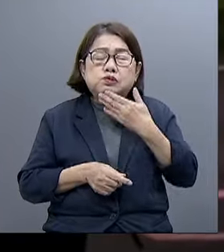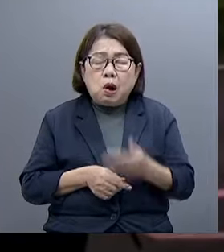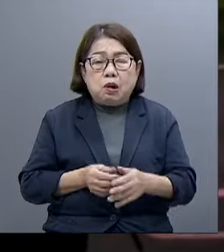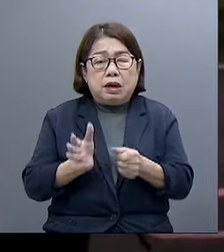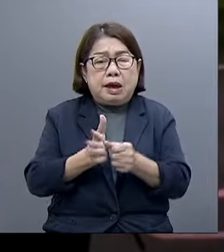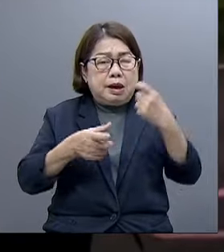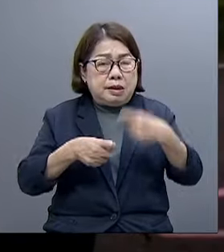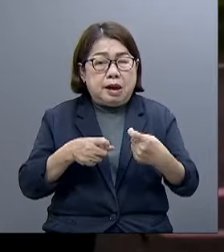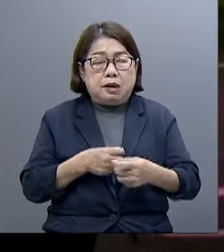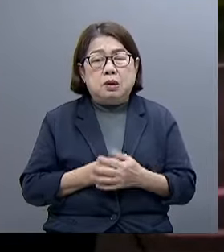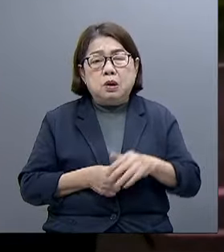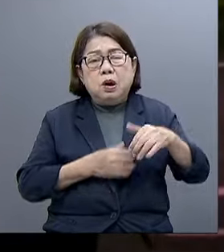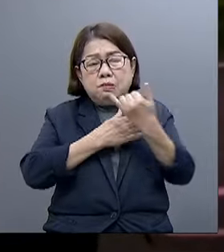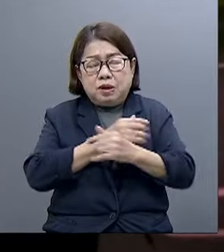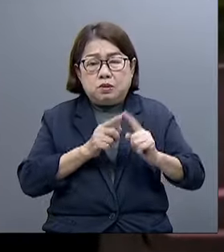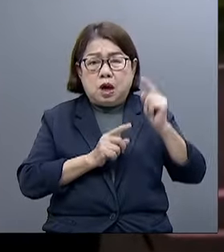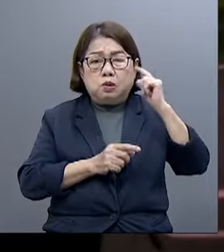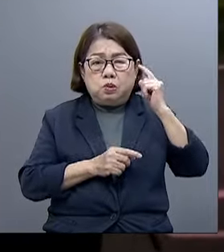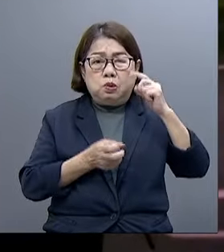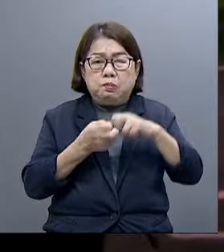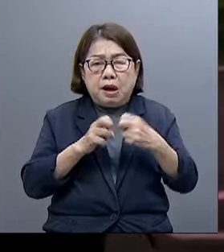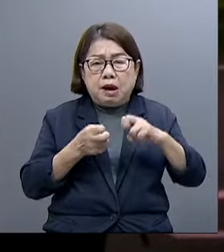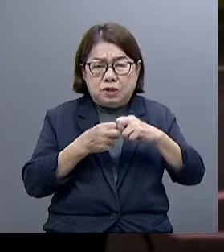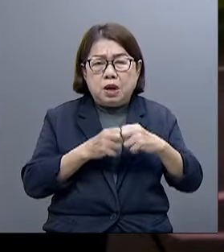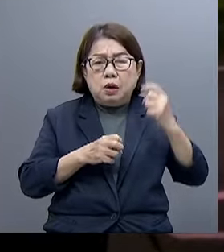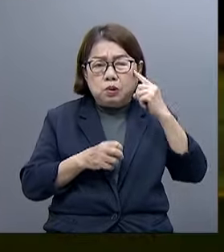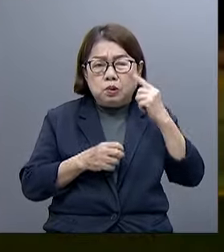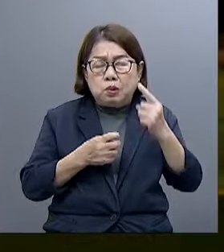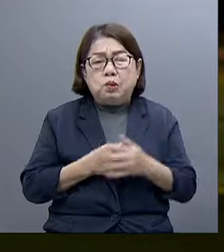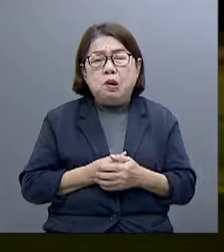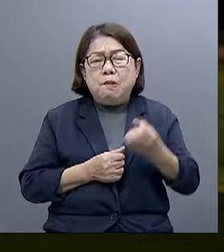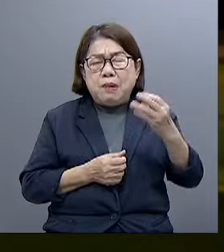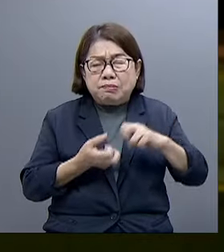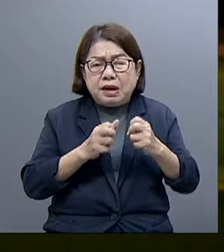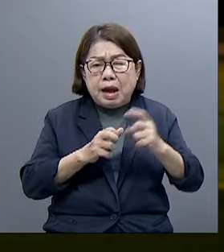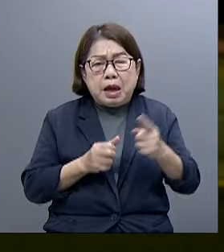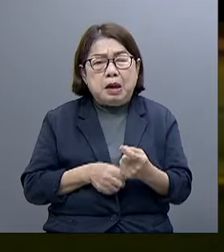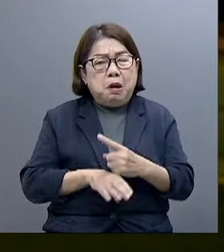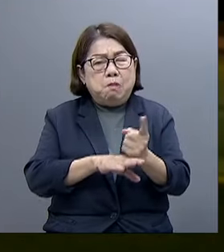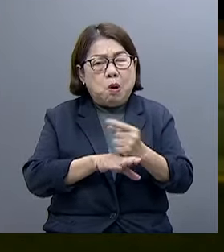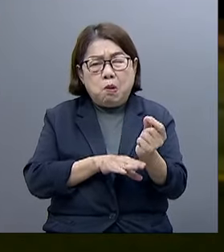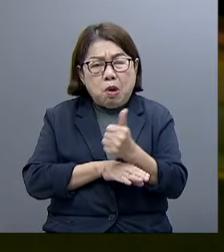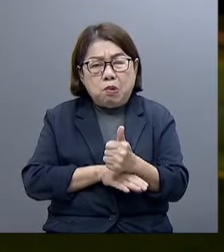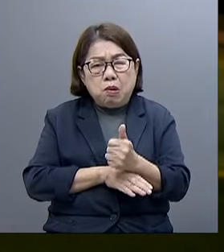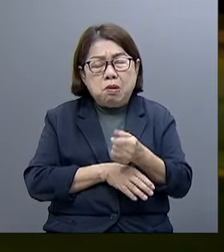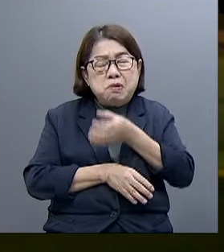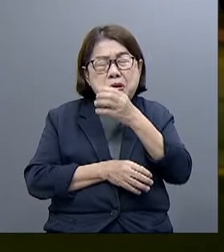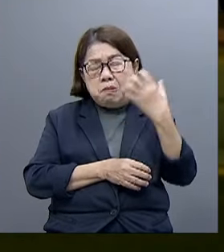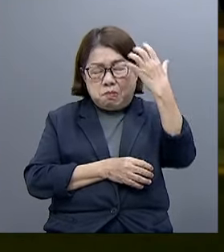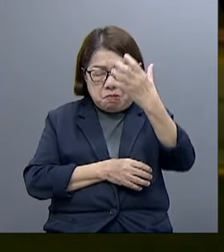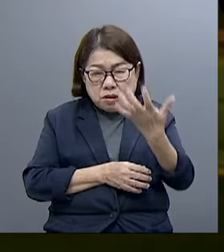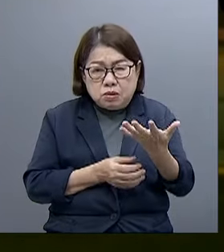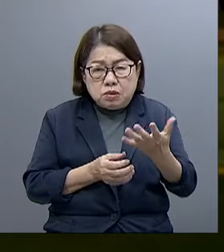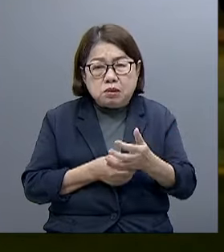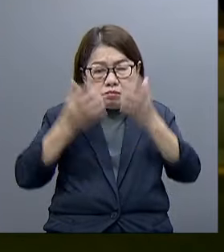รู้อยู่แล้วถึงปัจจัยเสี่ยงหลักๆที่จะทำให้เกิดอุบัติเหตุนะคะทั้งเรื่องความเร็วเมาแล้วขับการไม่ใส่หมวกกันน็